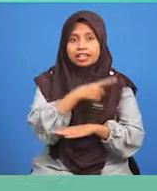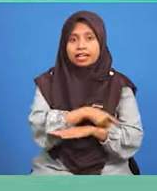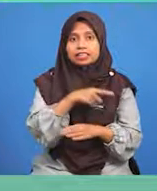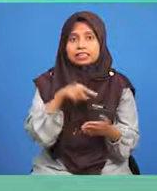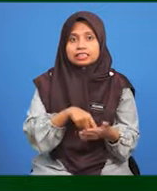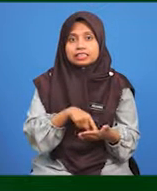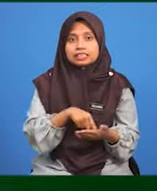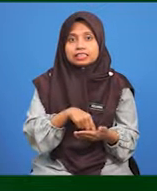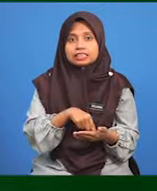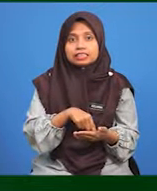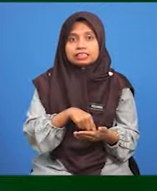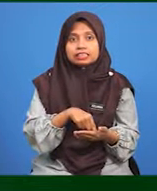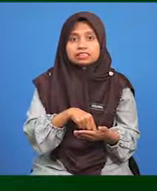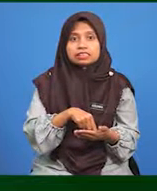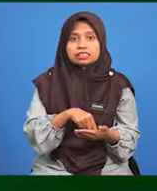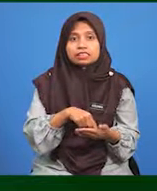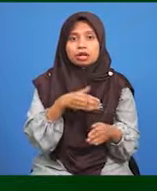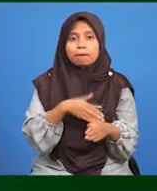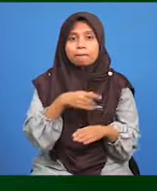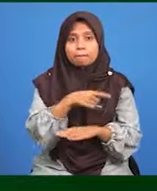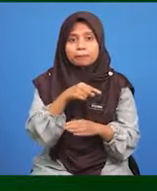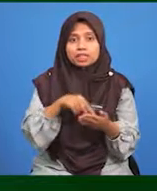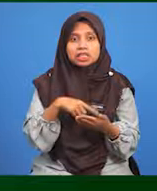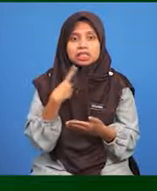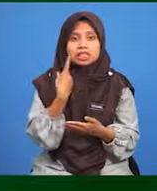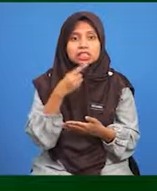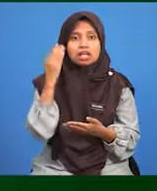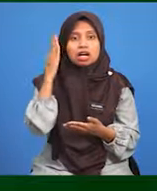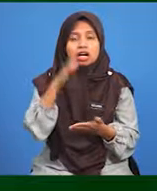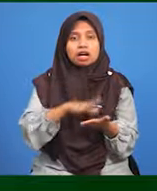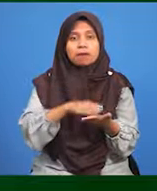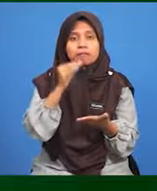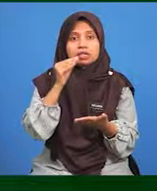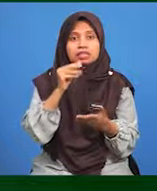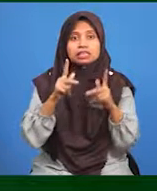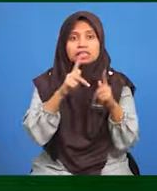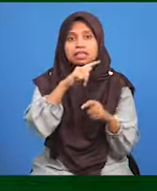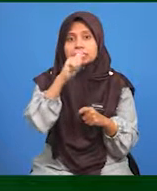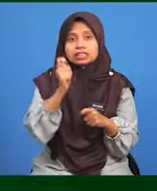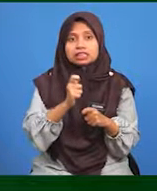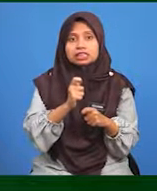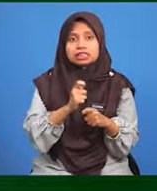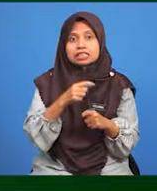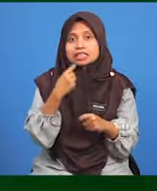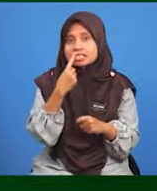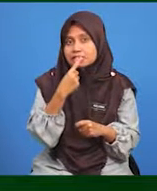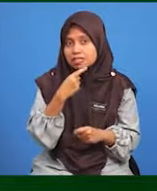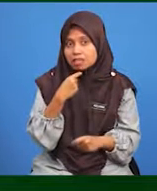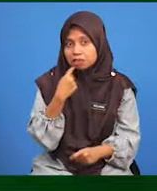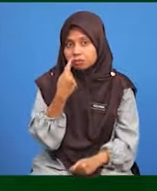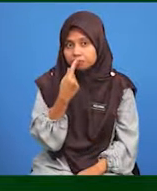ini apakah Hai pada hari ini kita akan belajar katanya yaitu siapa